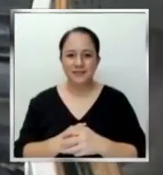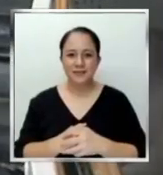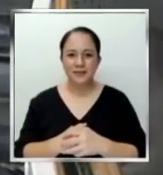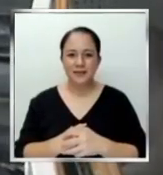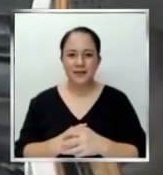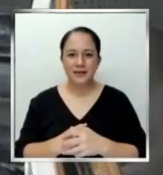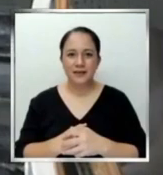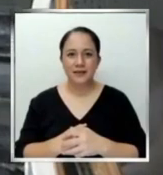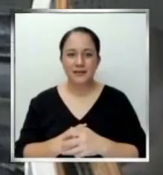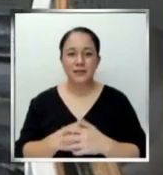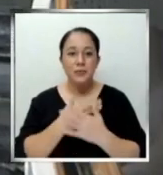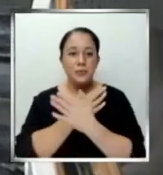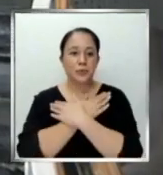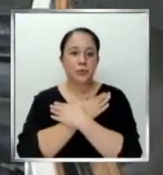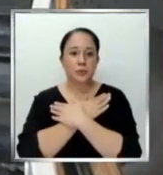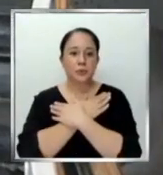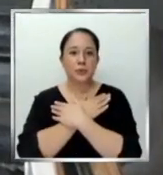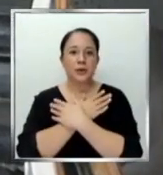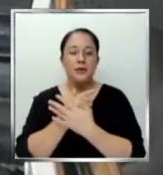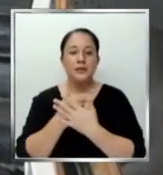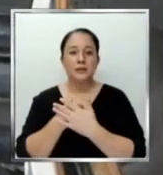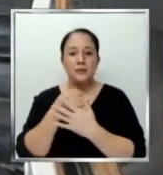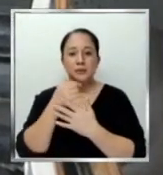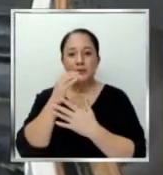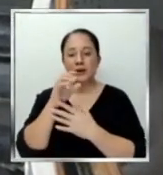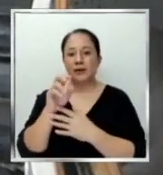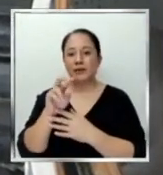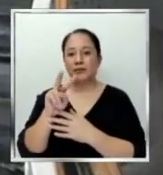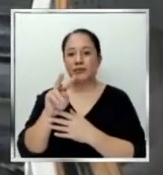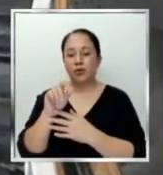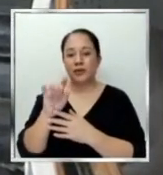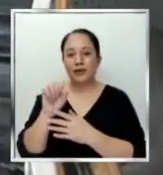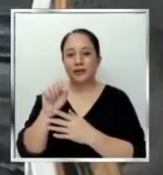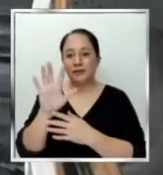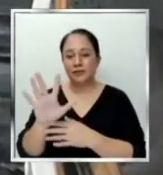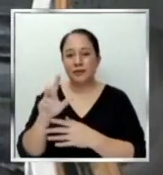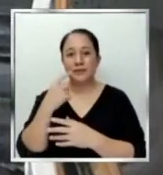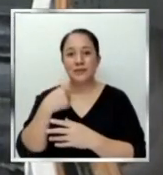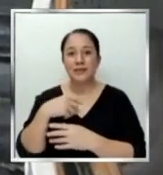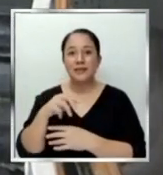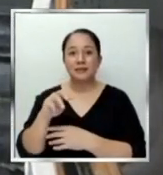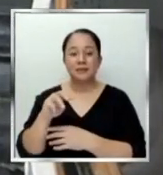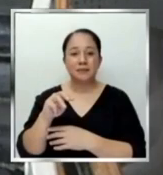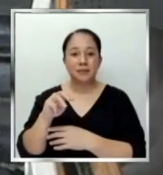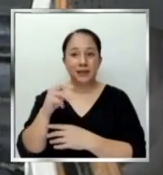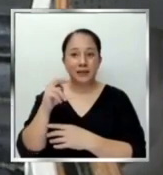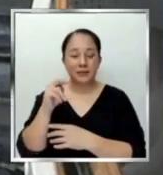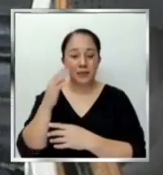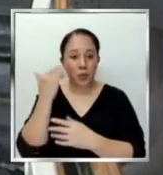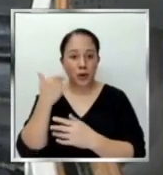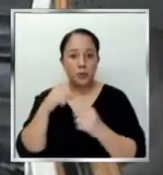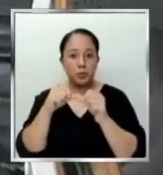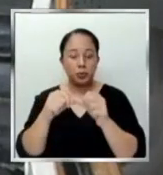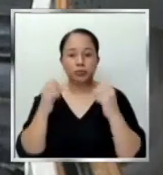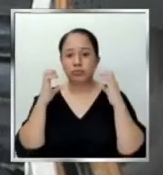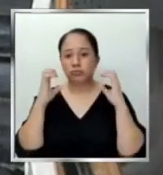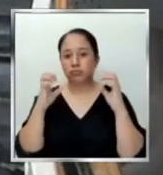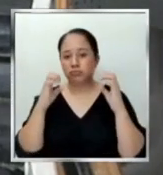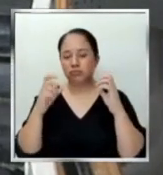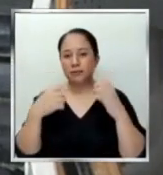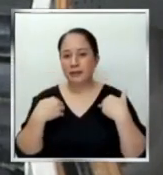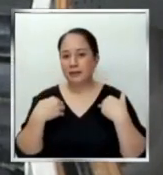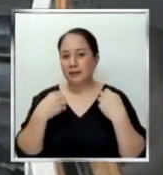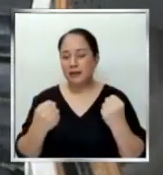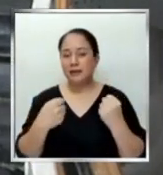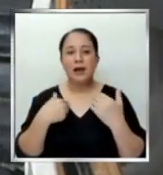Naka-break ngayon sa taping ng Voltes 5 Legacy si Miguel Tanfelix. Pero tuloy ang kanyang workout to stay in shape at may bago raw